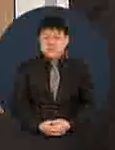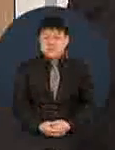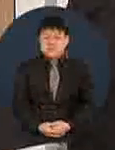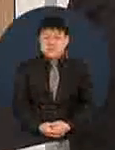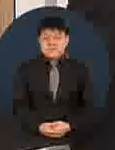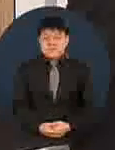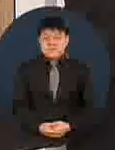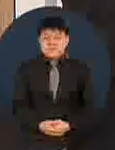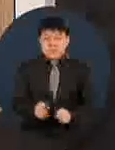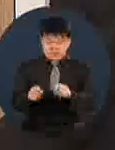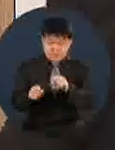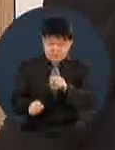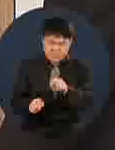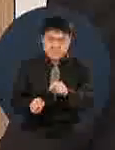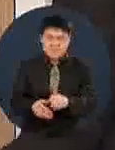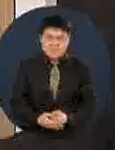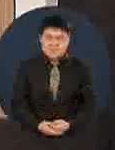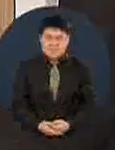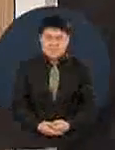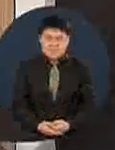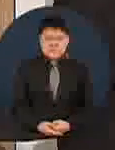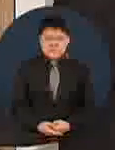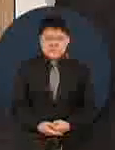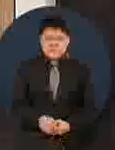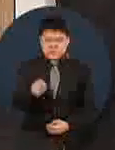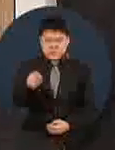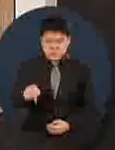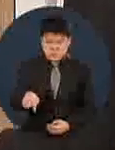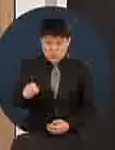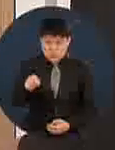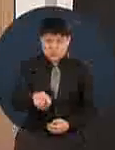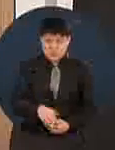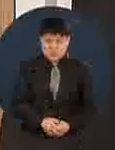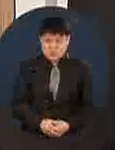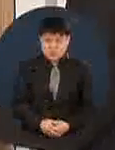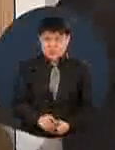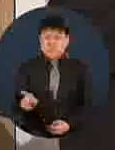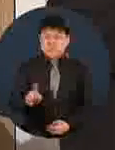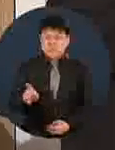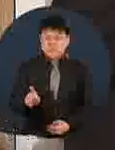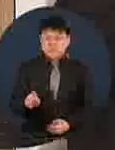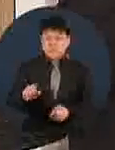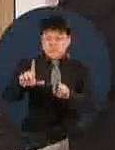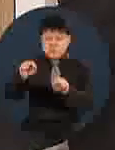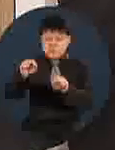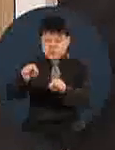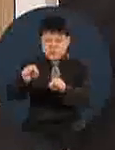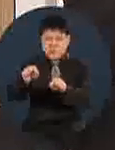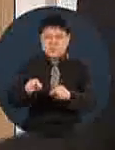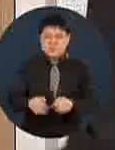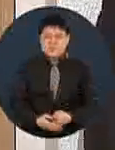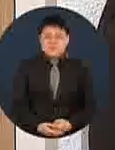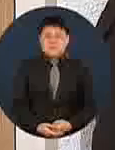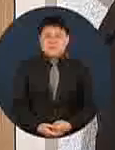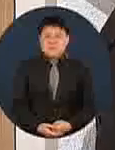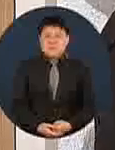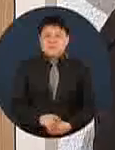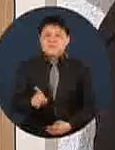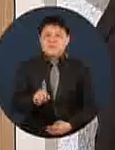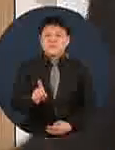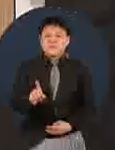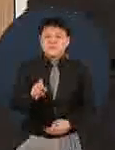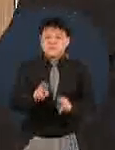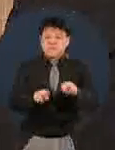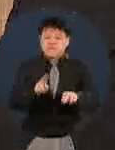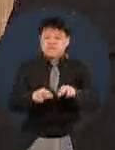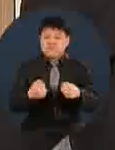받게 된다면 이제 붙여서 네, 늘어두고 늘어두면 이렇게 나를자로 둬가지고 이거는 뭐 둘